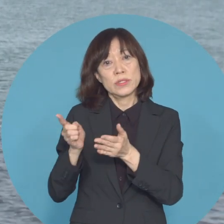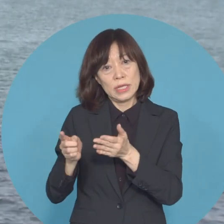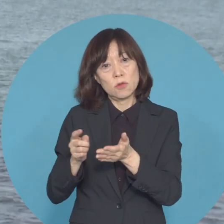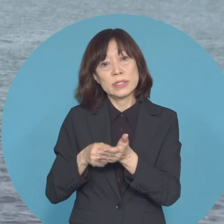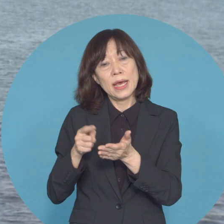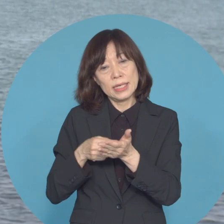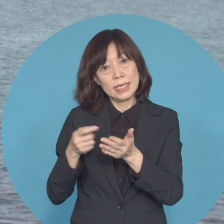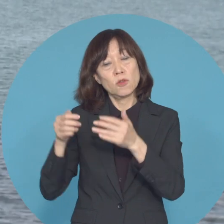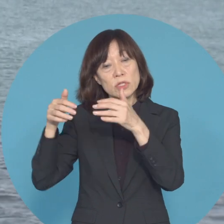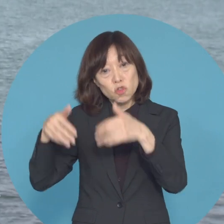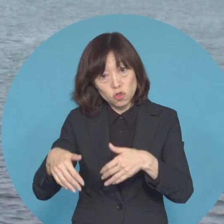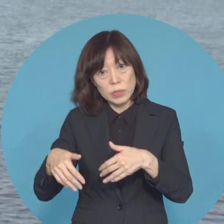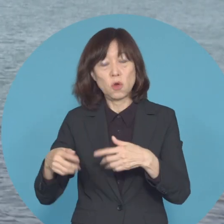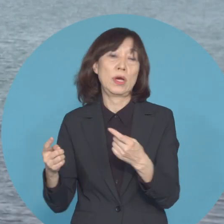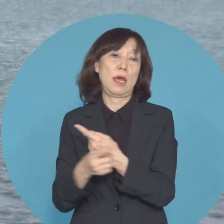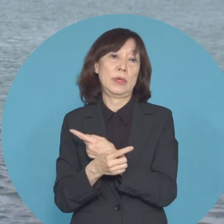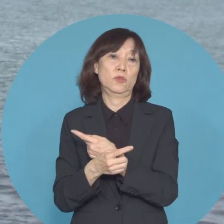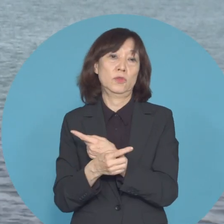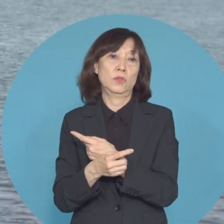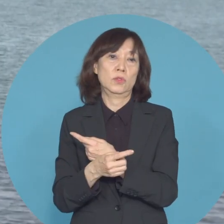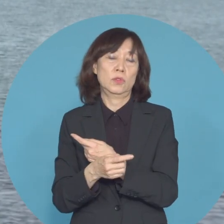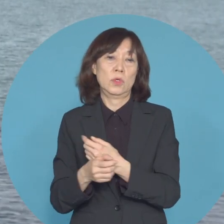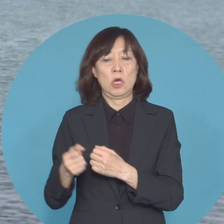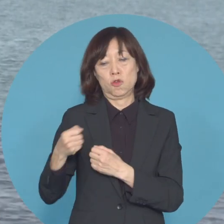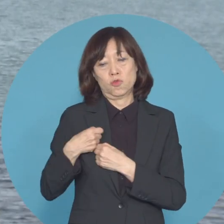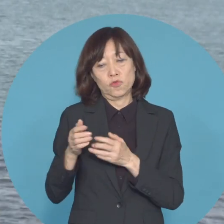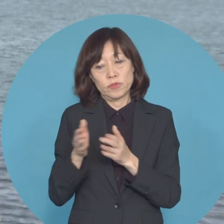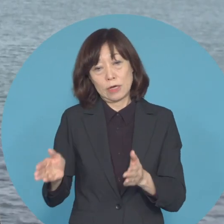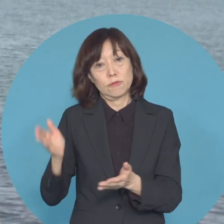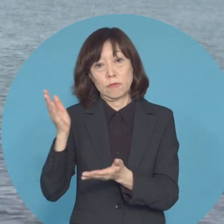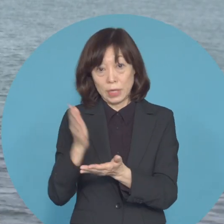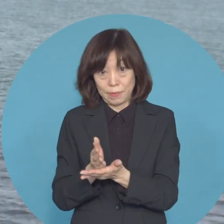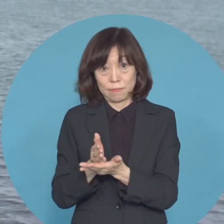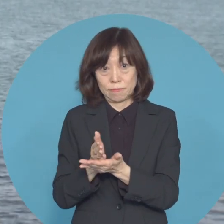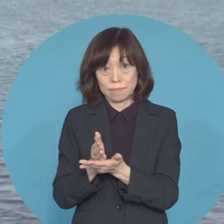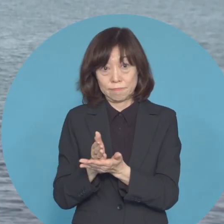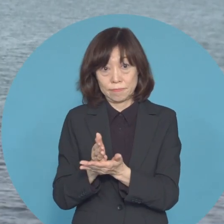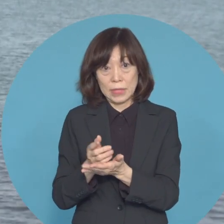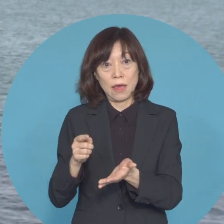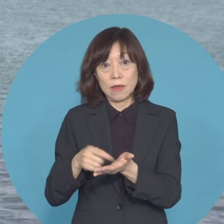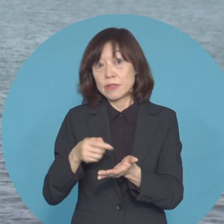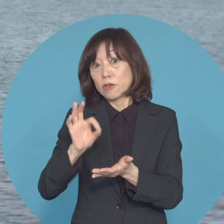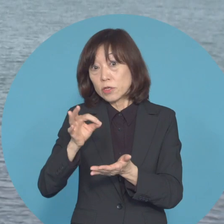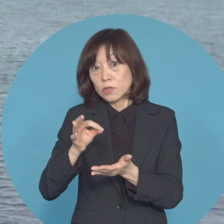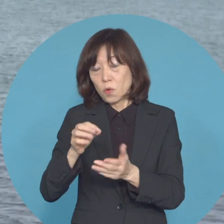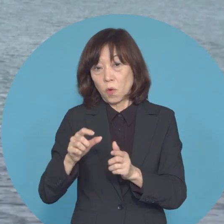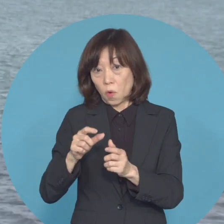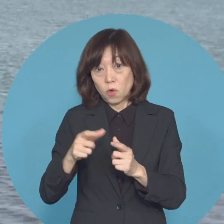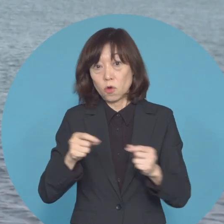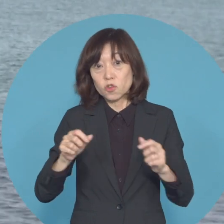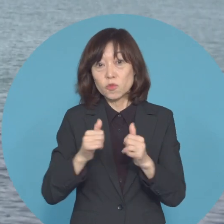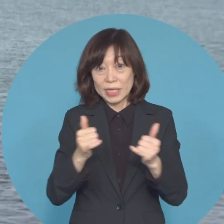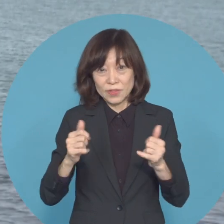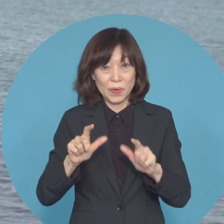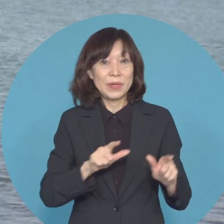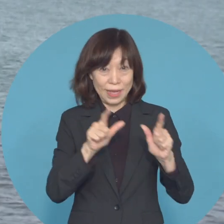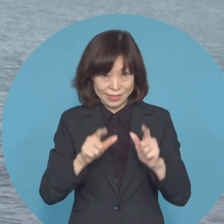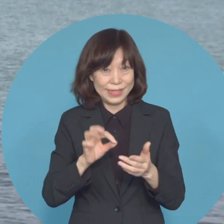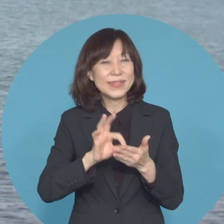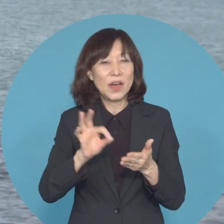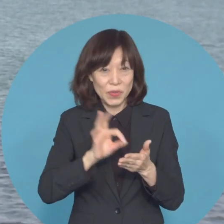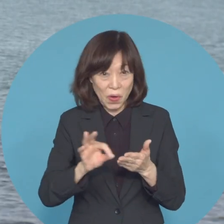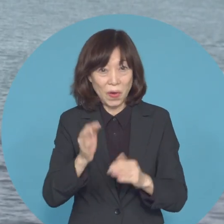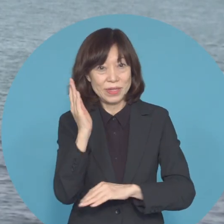している税金の仕組みを変えます。軍拡をやめて、税金を国民の暮らしに使うよ